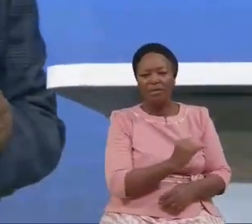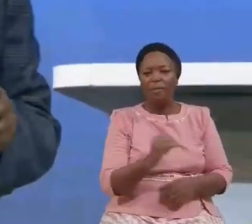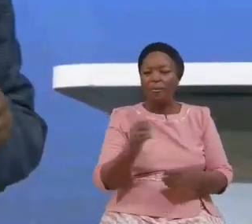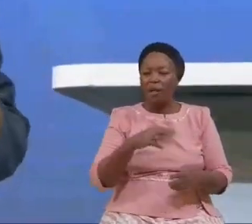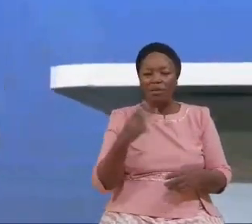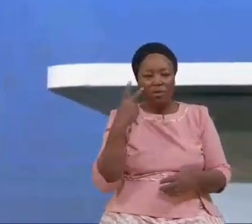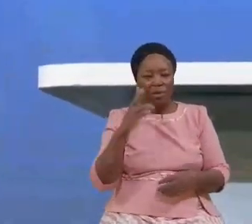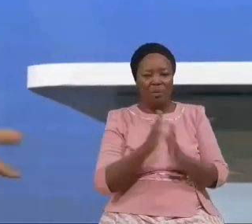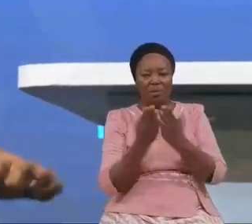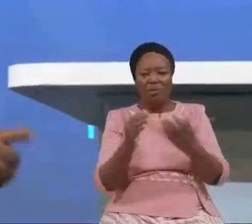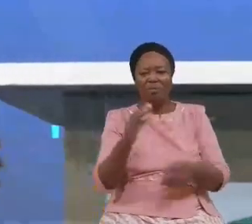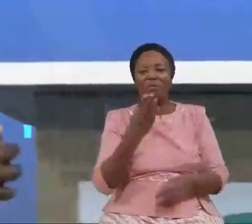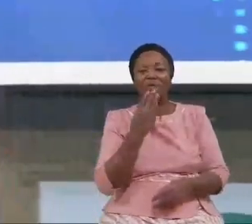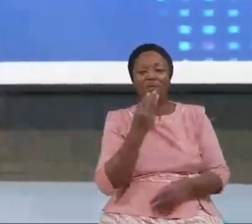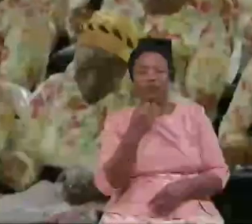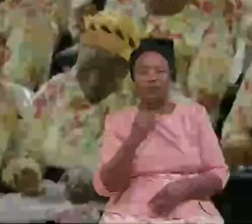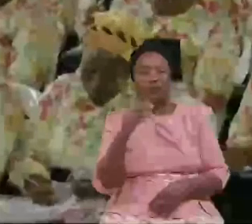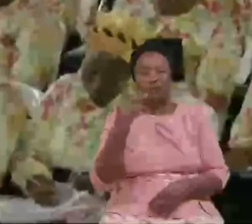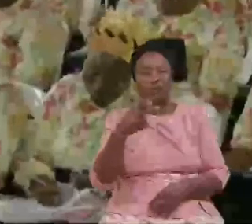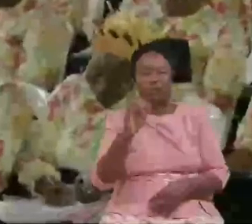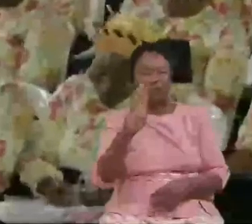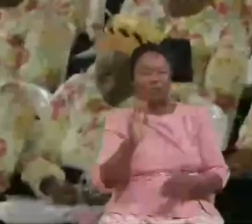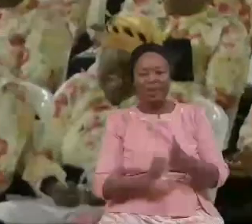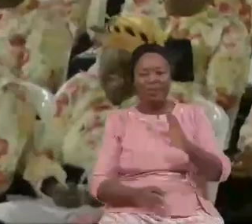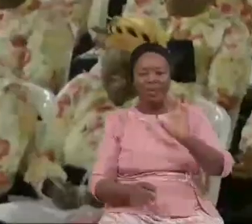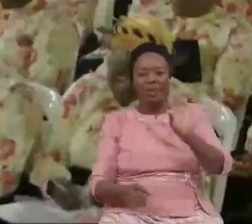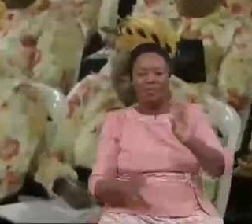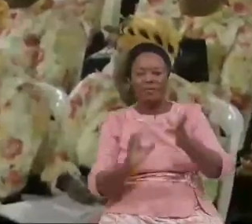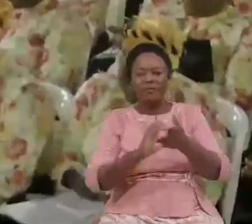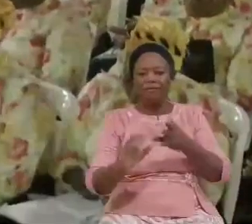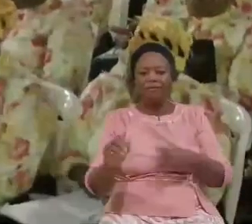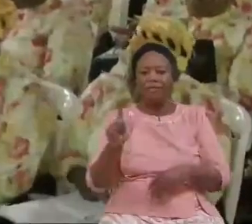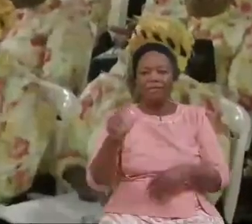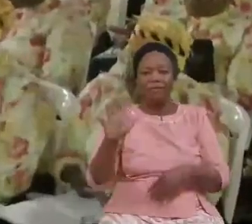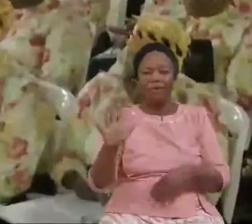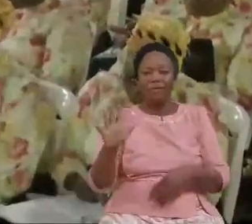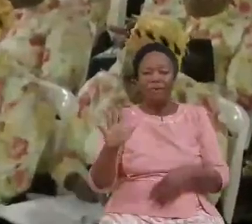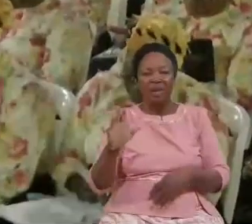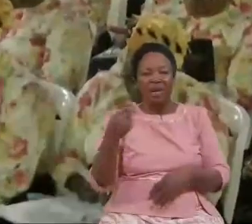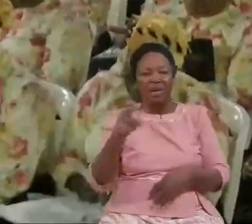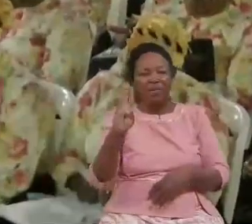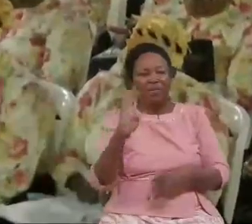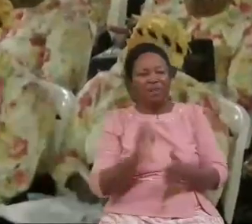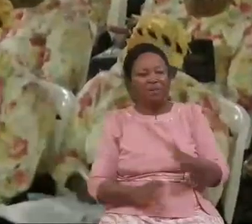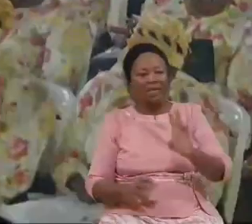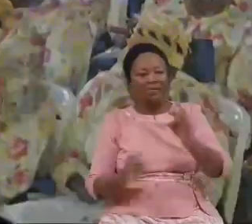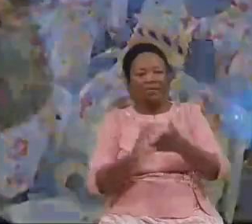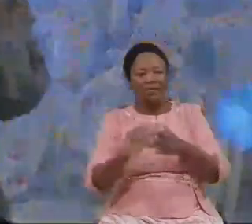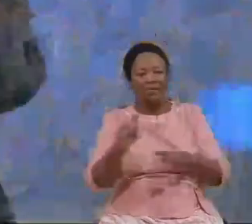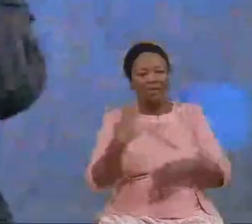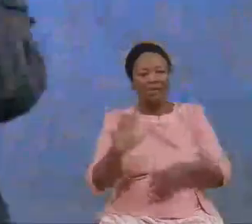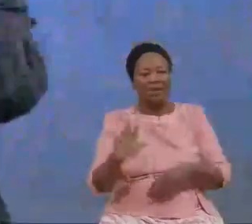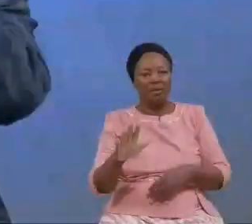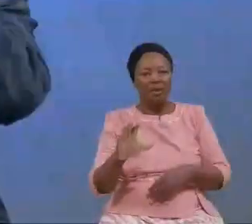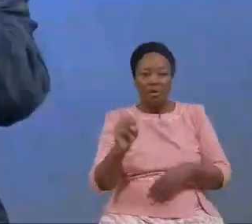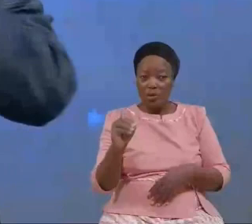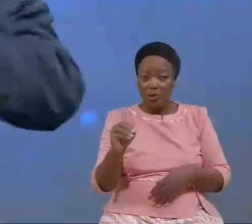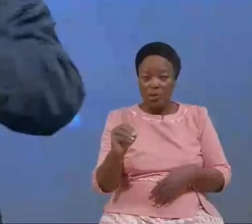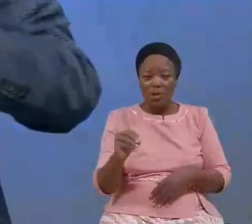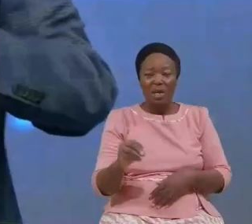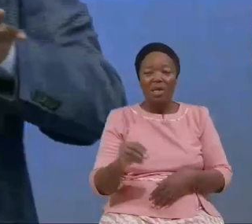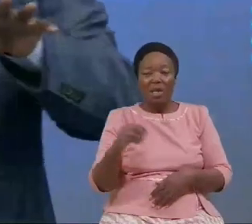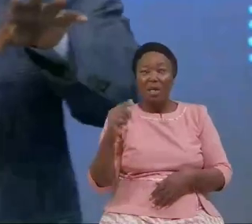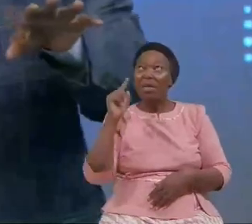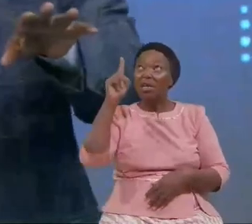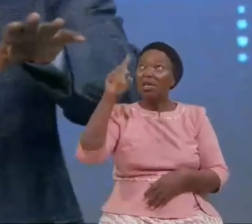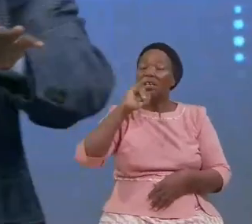Hébreux chapitre 7 verset 25 verset 25 c'est pourquoi il